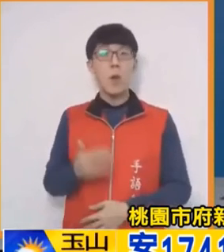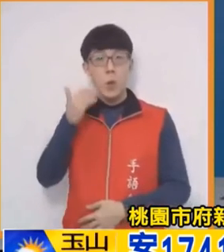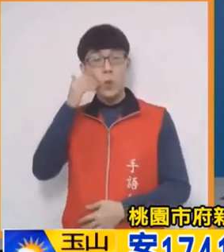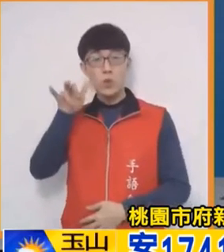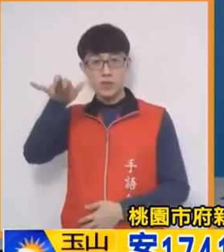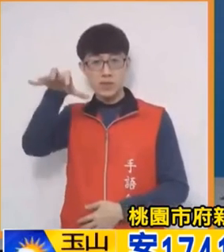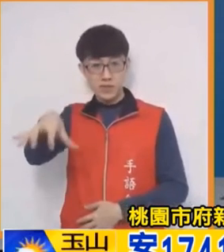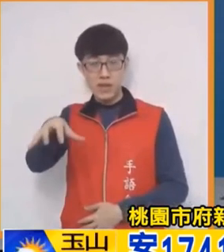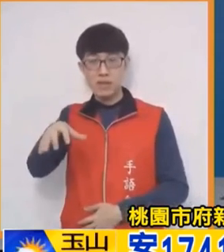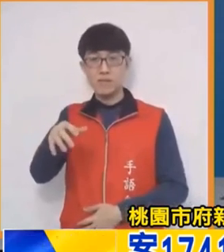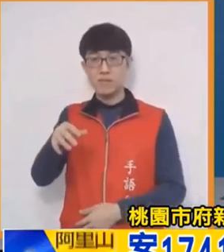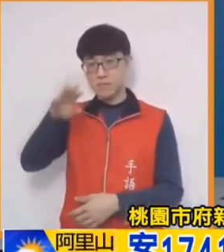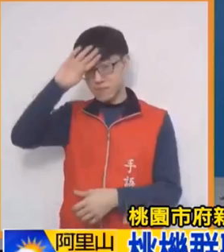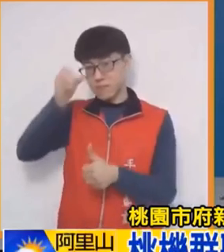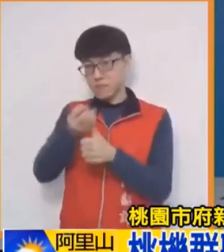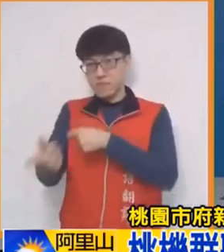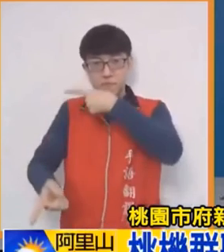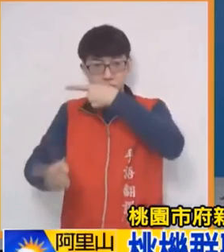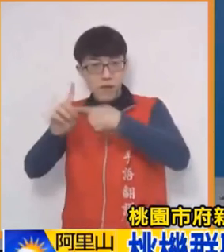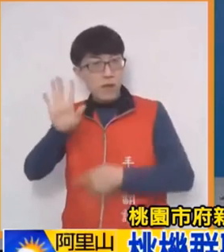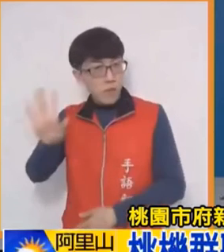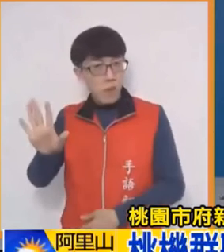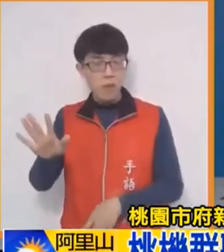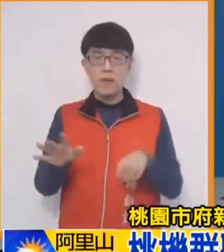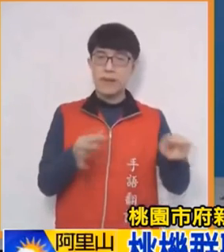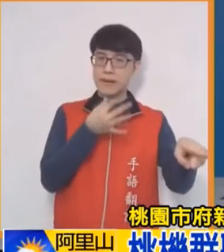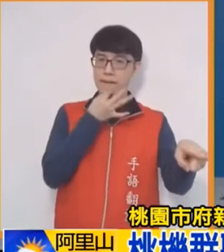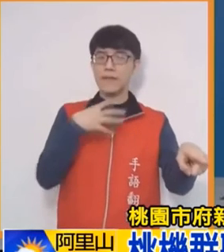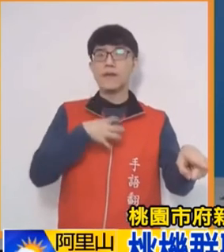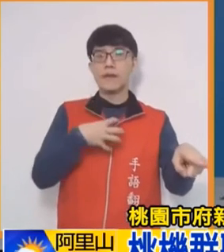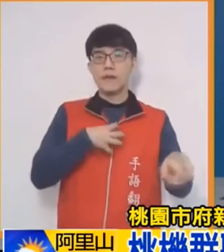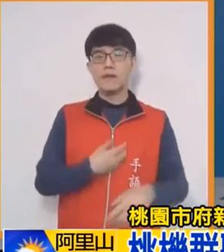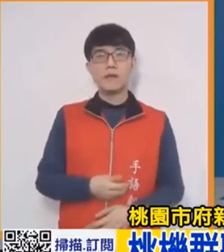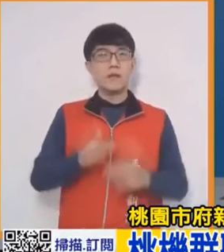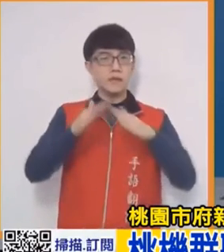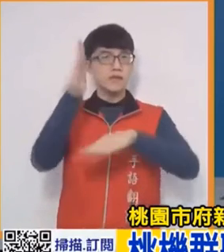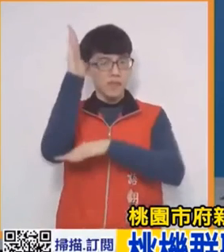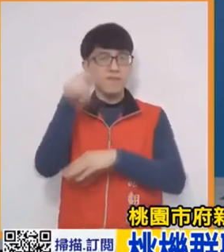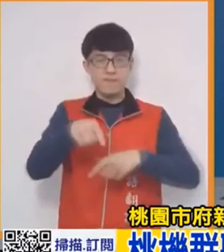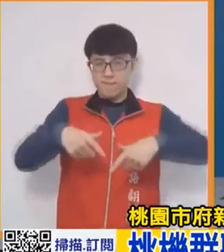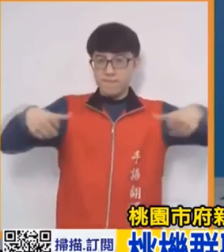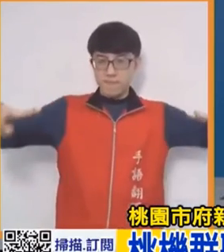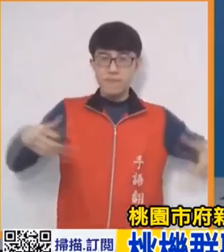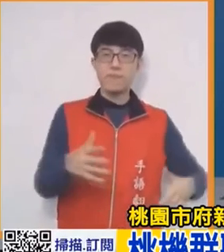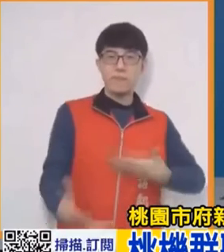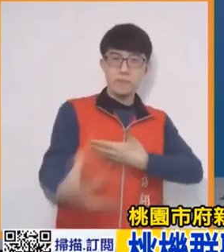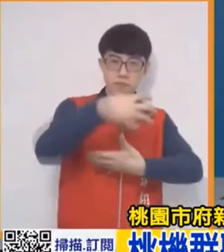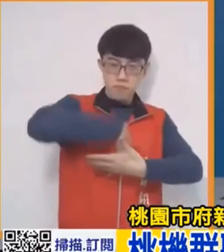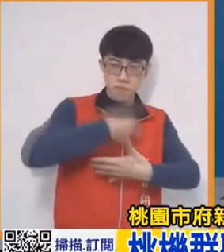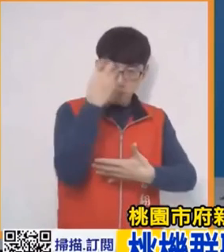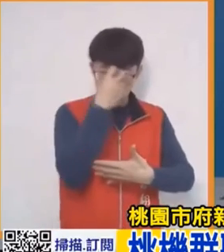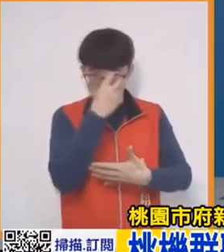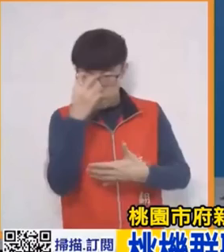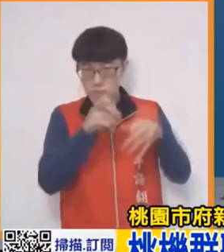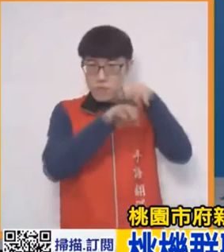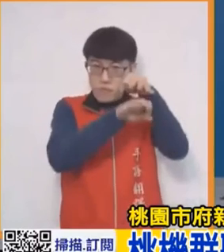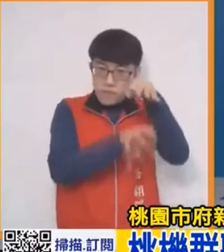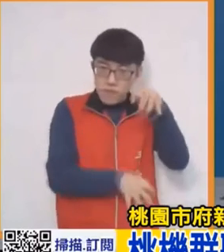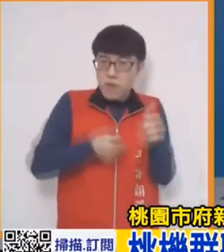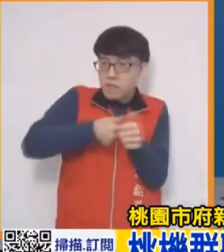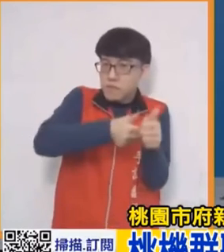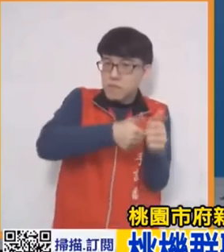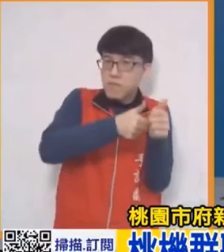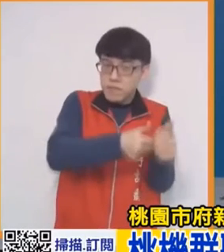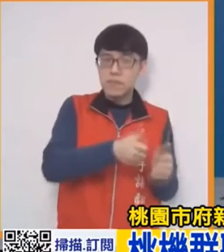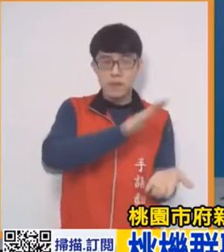安全。因此呢，市府呢一直透过了扩大框列、隔离、采检、清消这样子的作业呢，秉